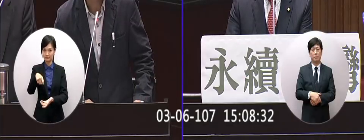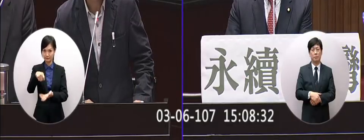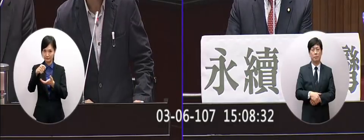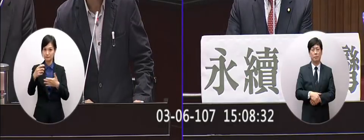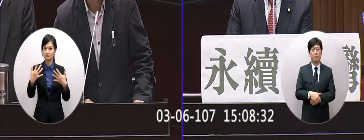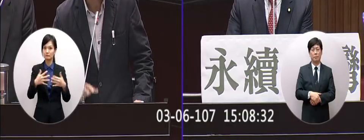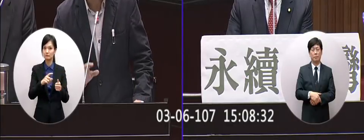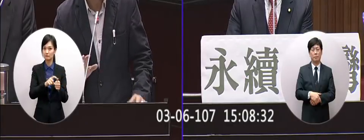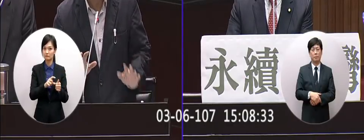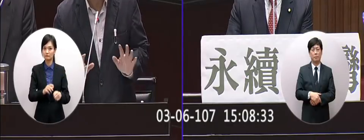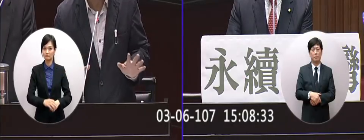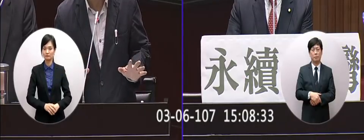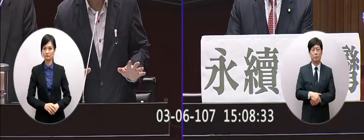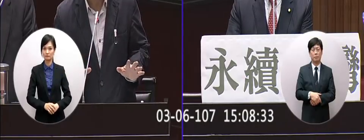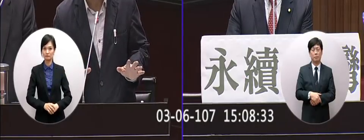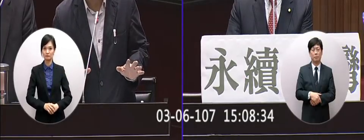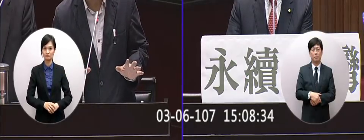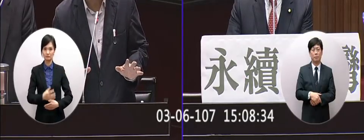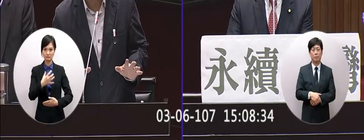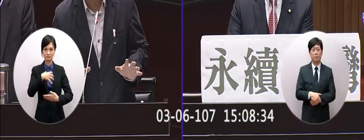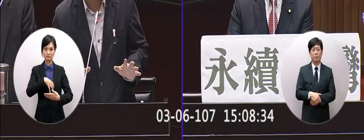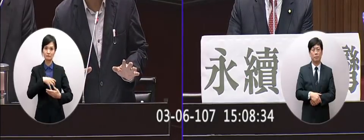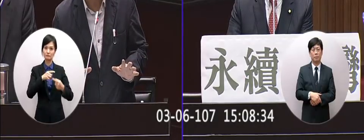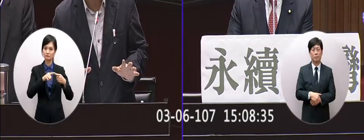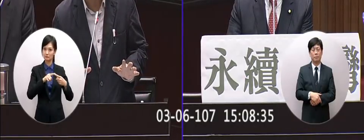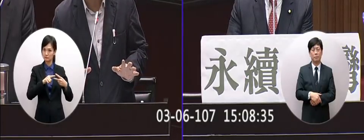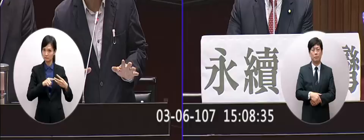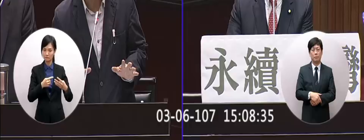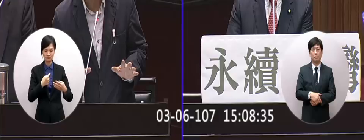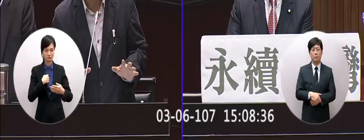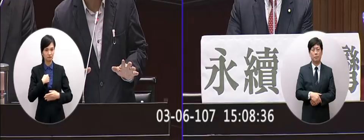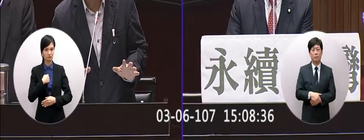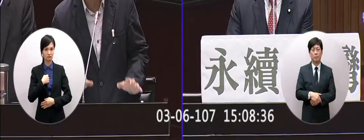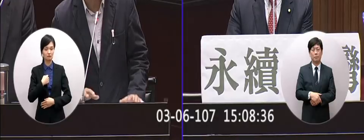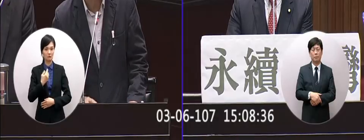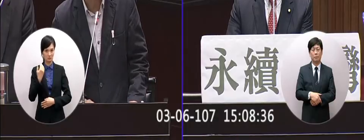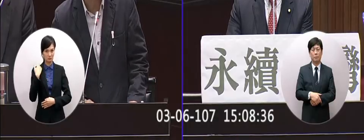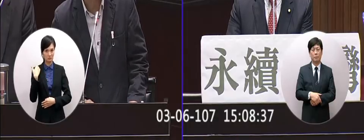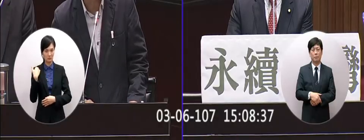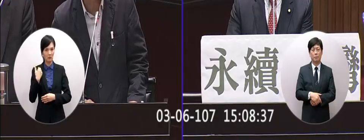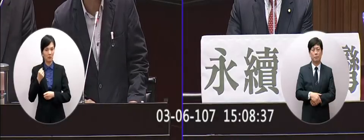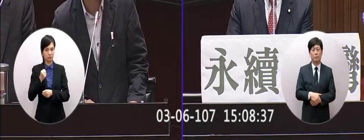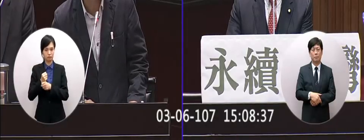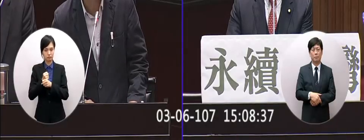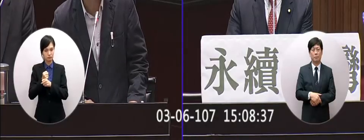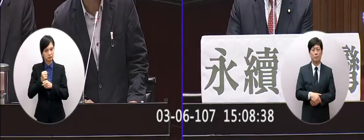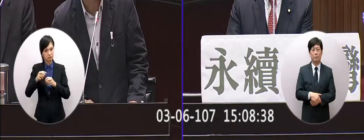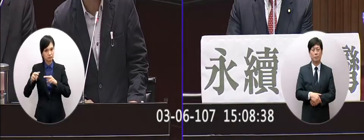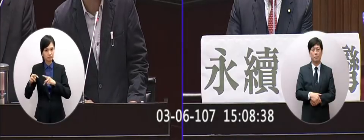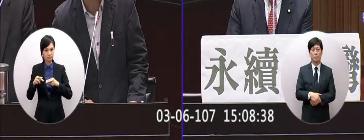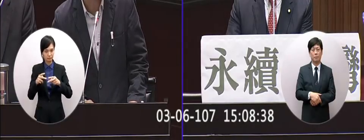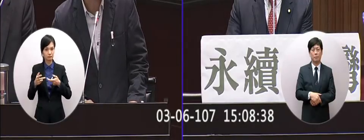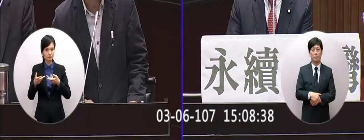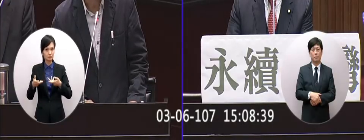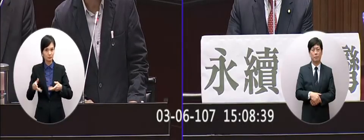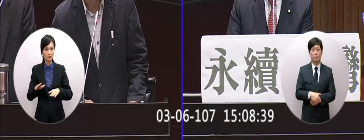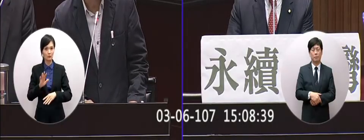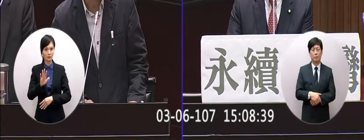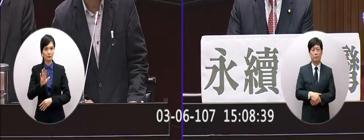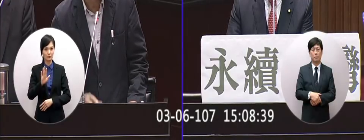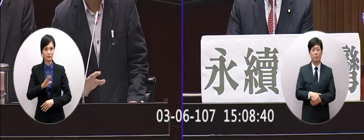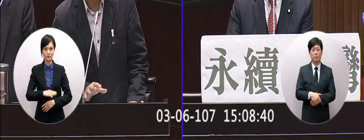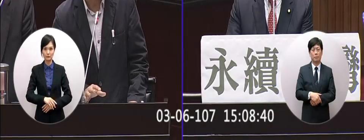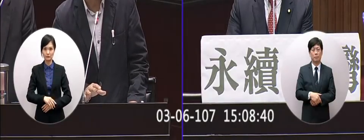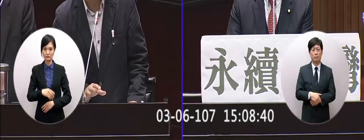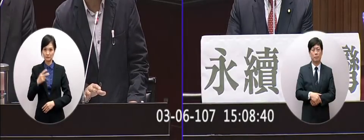题哈，有一些部分哈，有一些部分我们已经都做了很多的改变哈，那也事实上